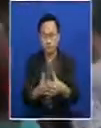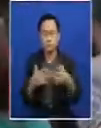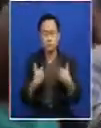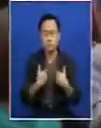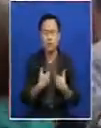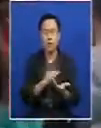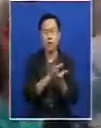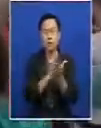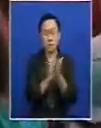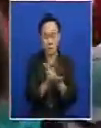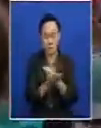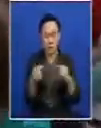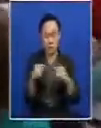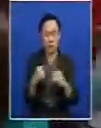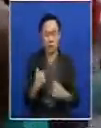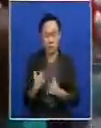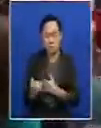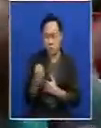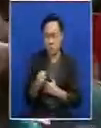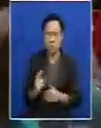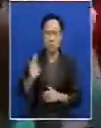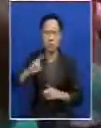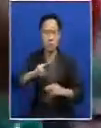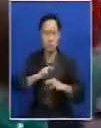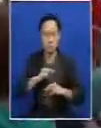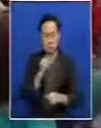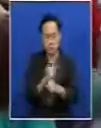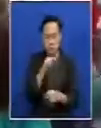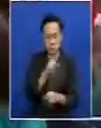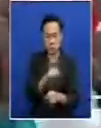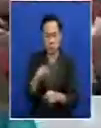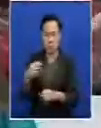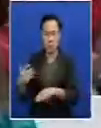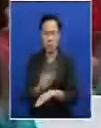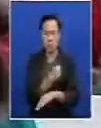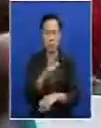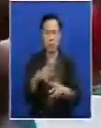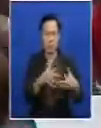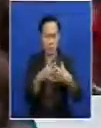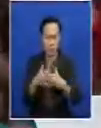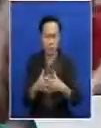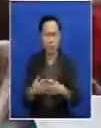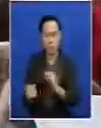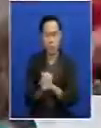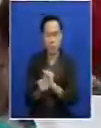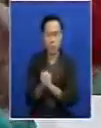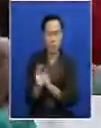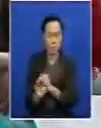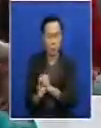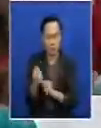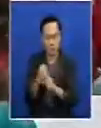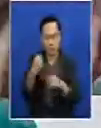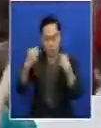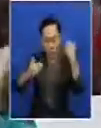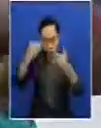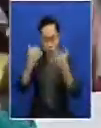หันมาตระหนักรู้ในเรื่องของอิทธิพลของบริษัทเอกชนที่มีต่อการเมืองในสหรัฐอเมริกาค่ะโดยการรณร